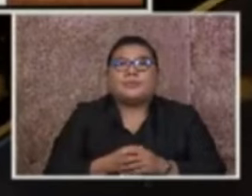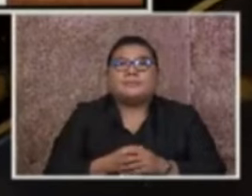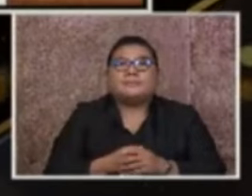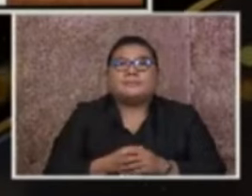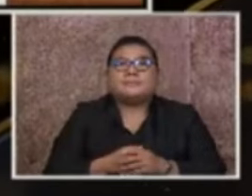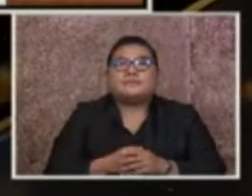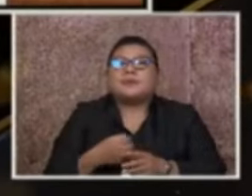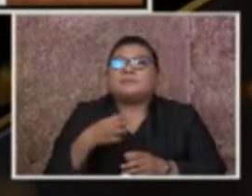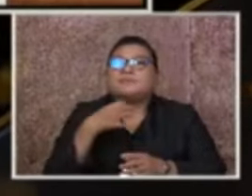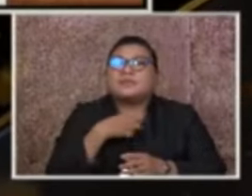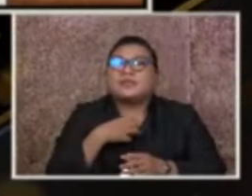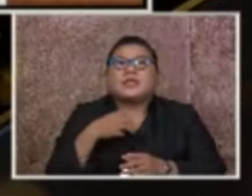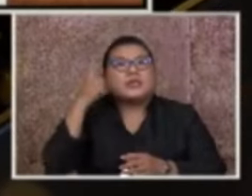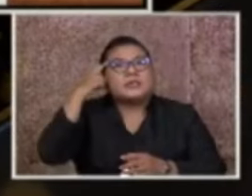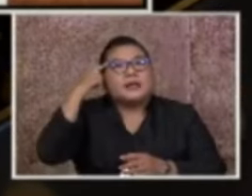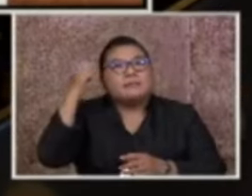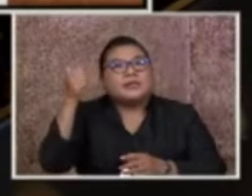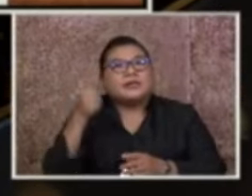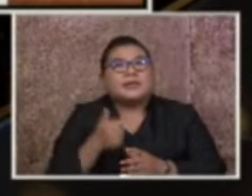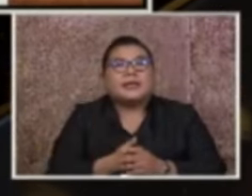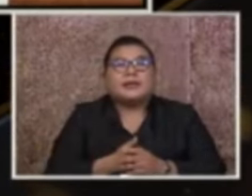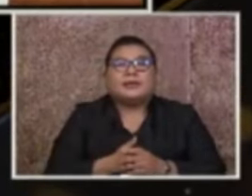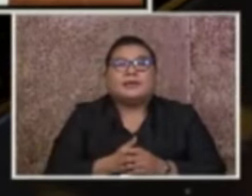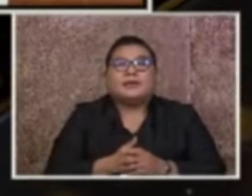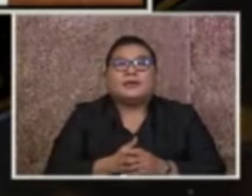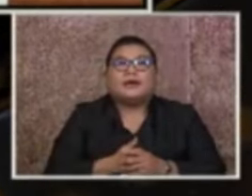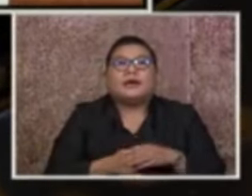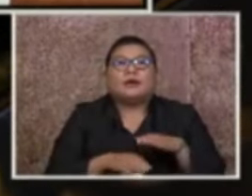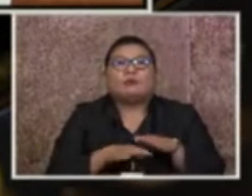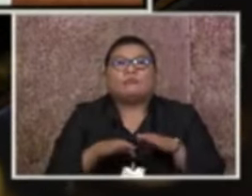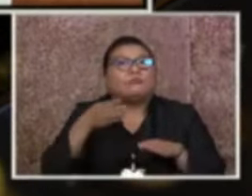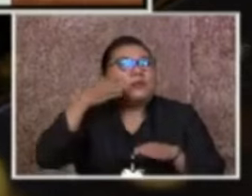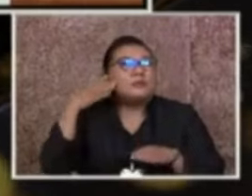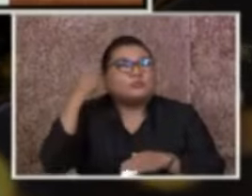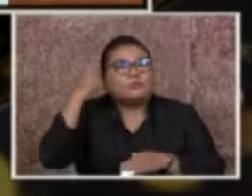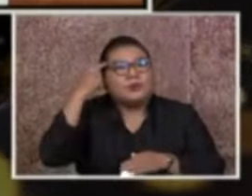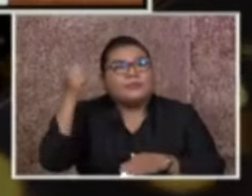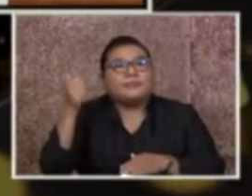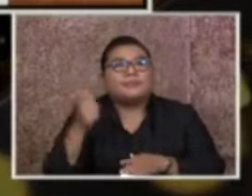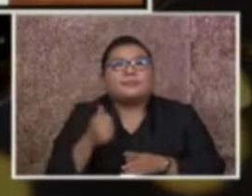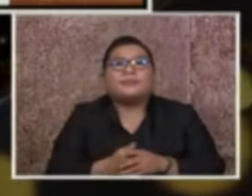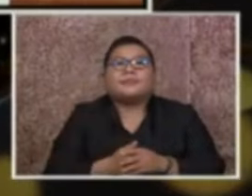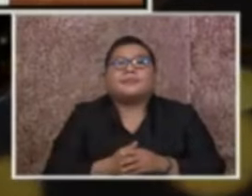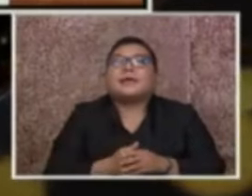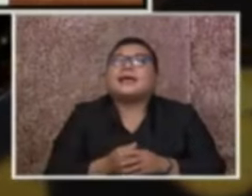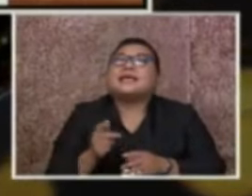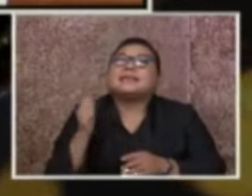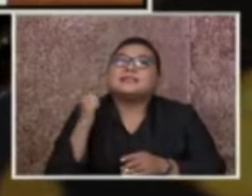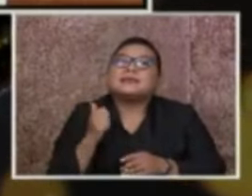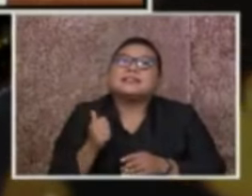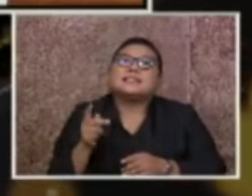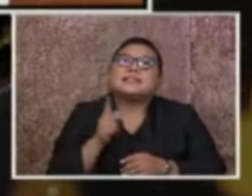benar-benar pintar kalau sudah pintar generasinya gimana pasti kita maju pakade bidang